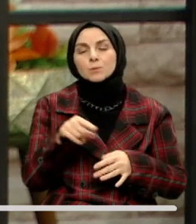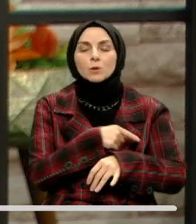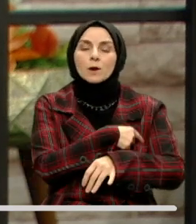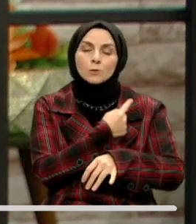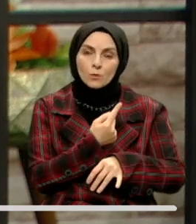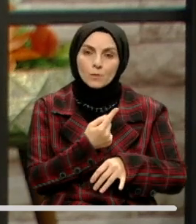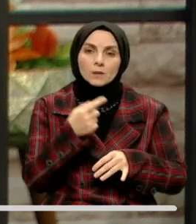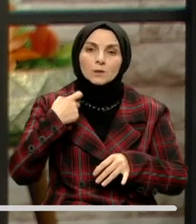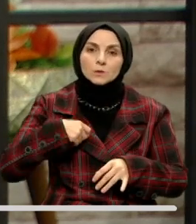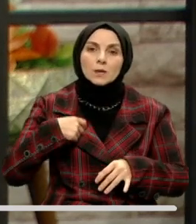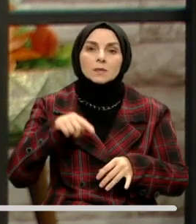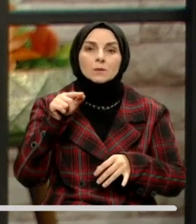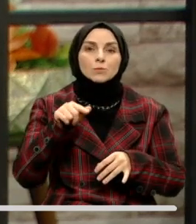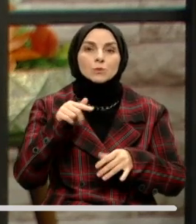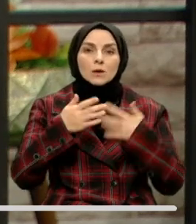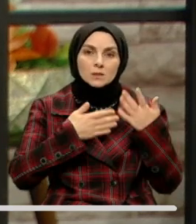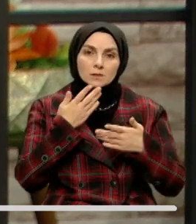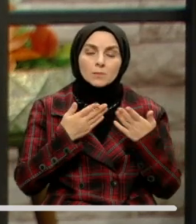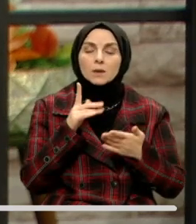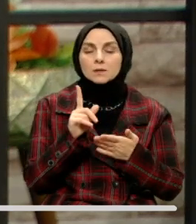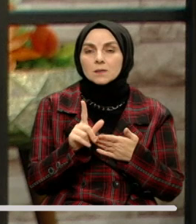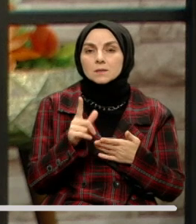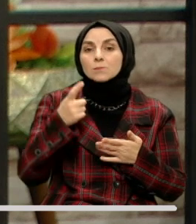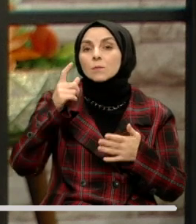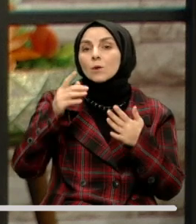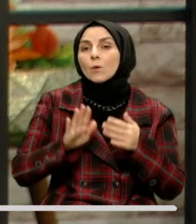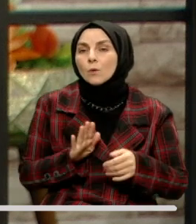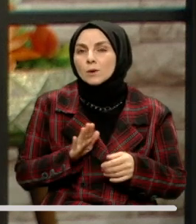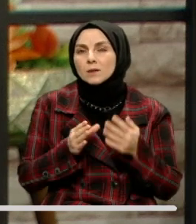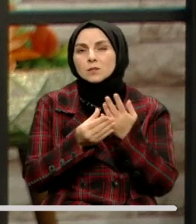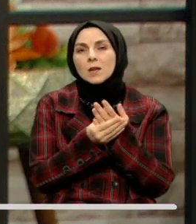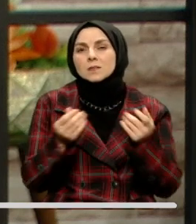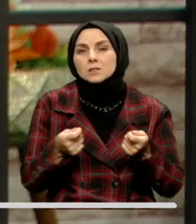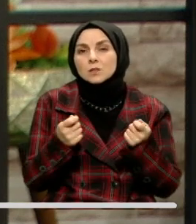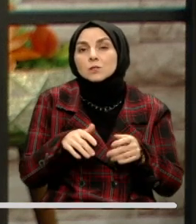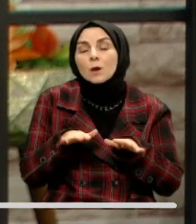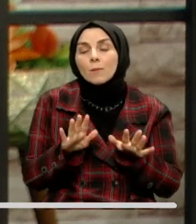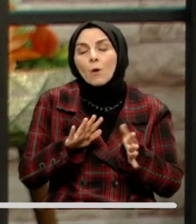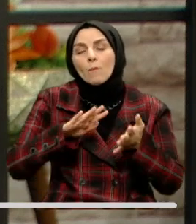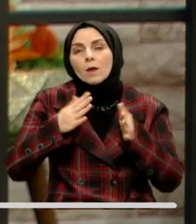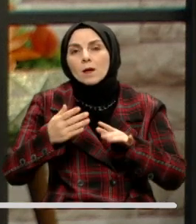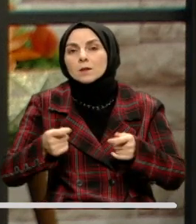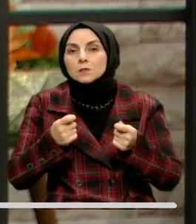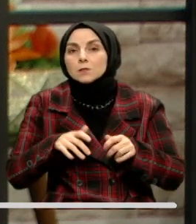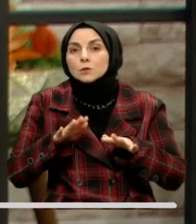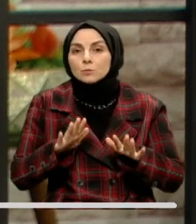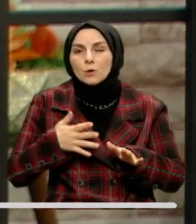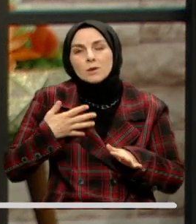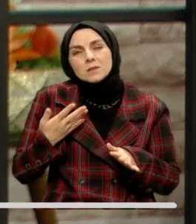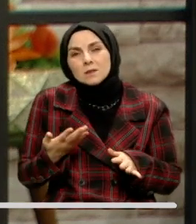çok çok önemli olacak. Öğrenci ders çalışamıyor ya da çalışmıyor.